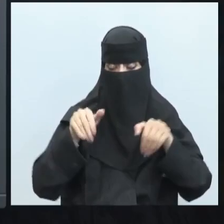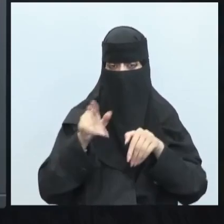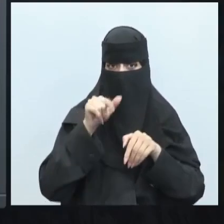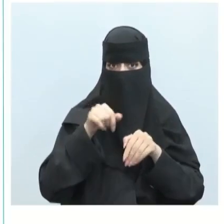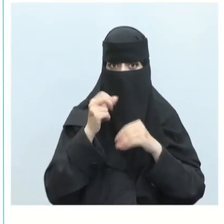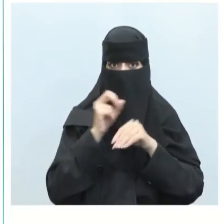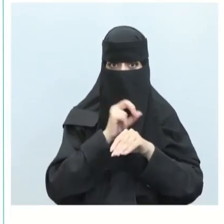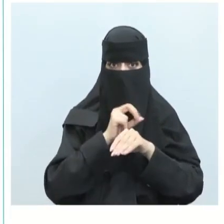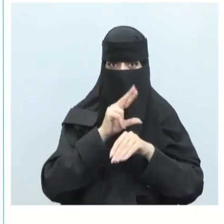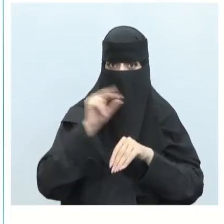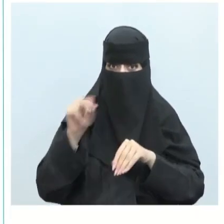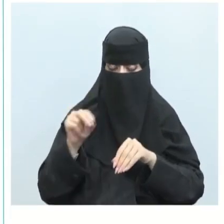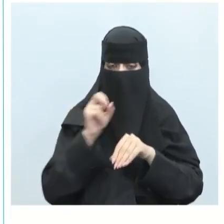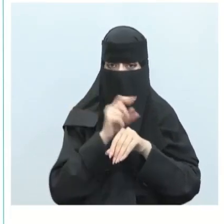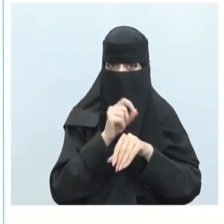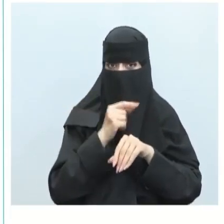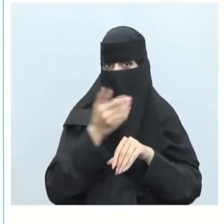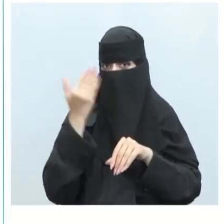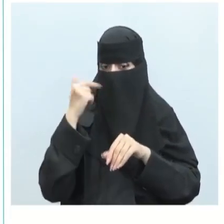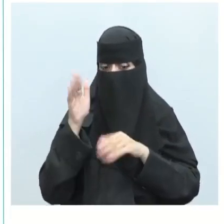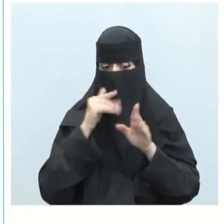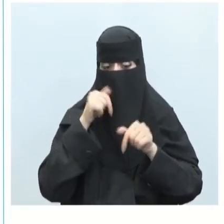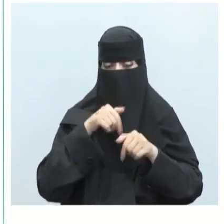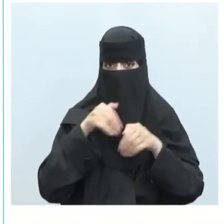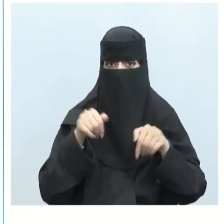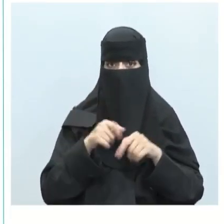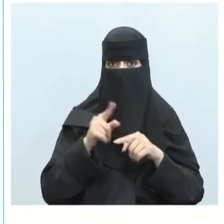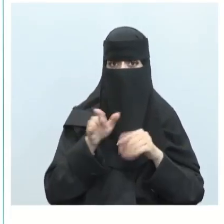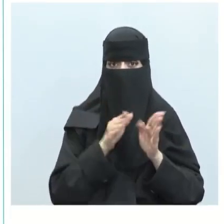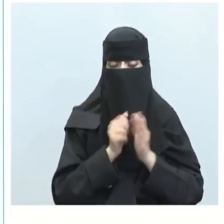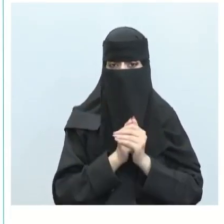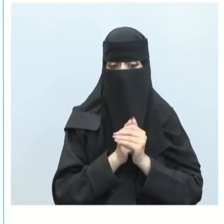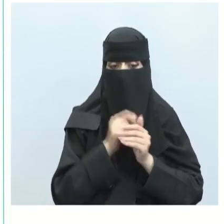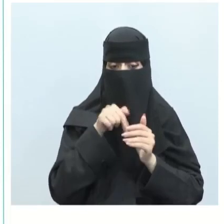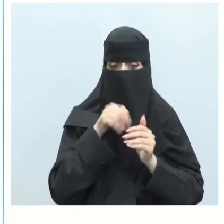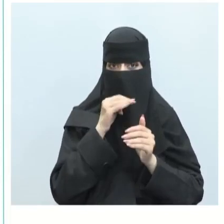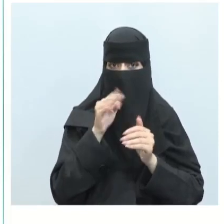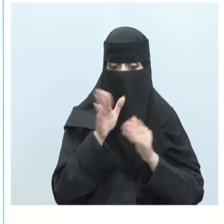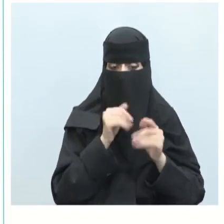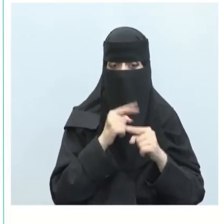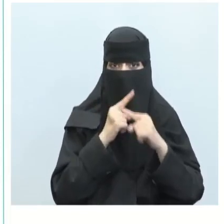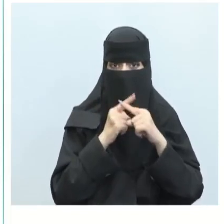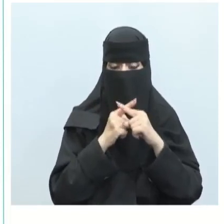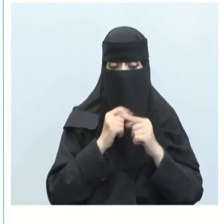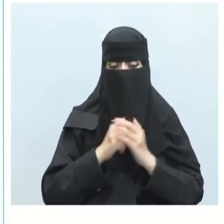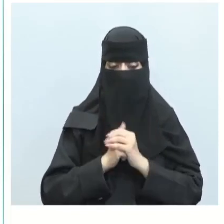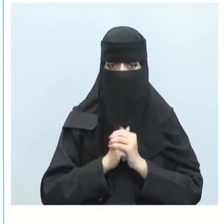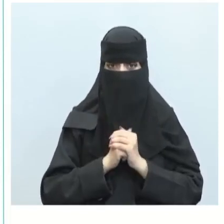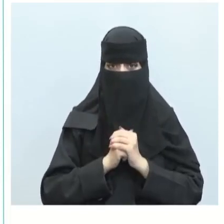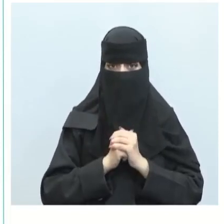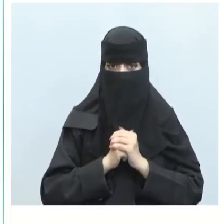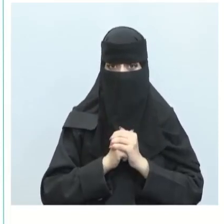كما تعلمنا ان جدران الحمايه هي عباره عن برامج فقط وليست مكونات ماديه اذا العباره